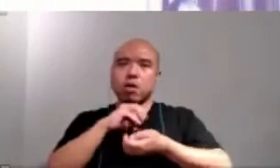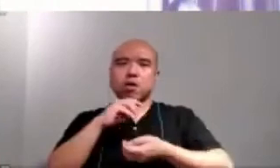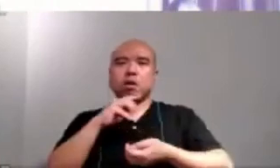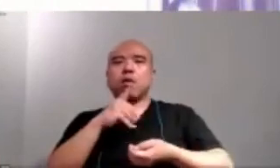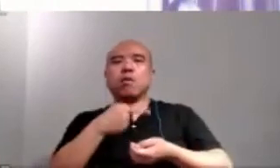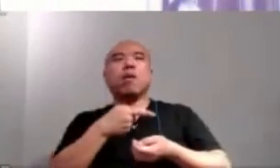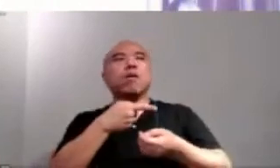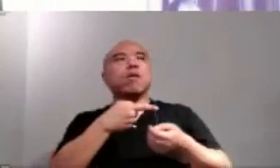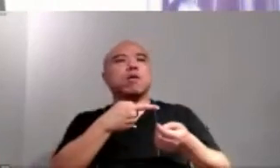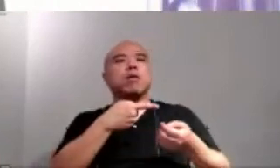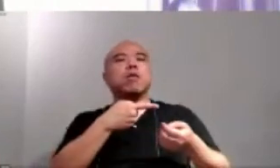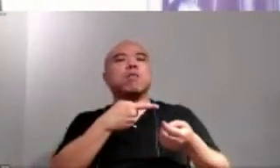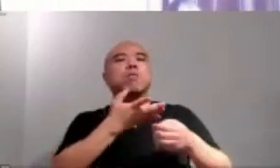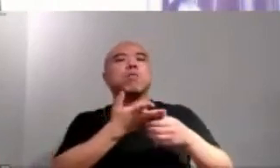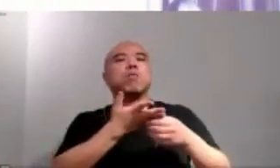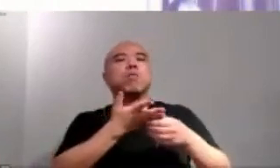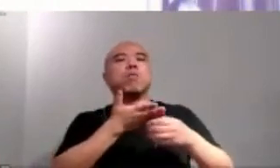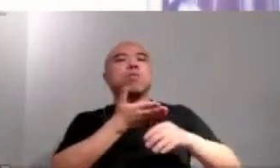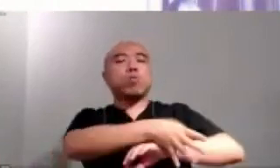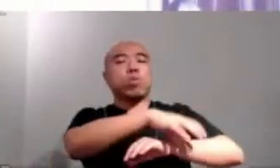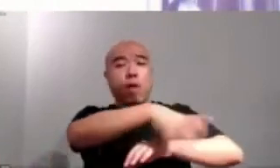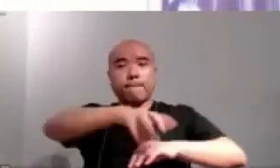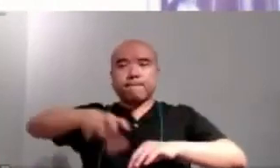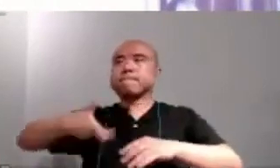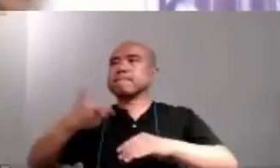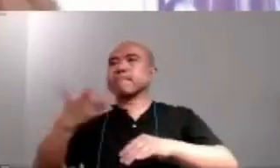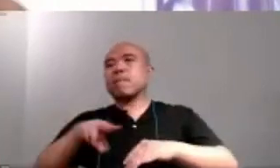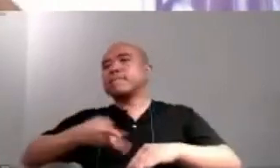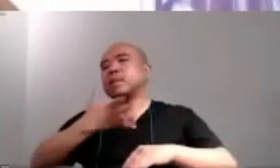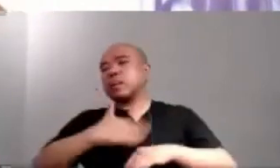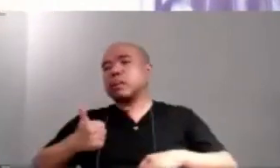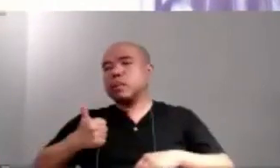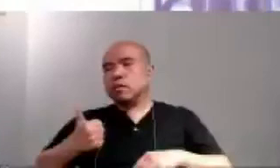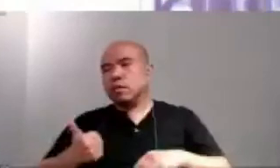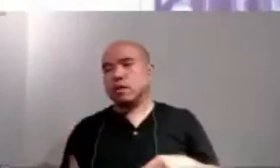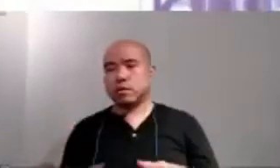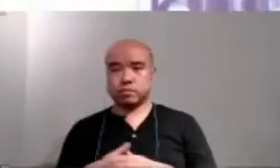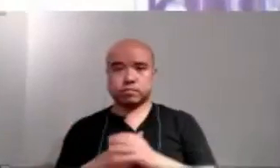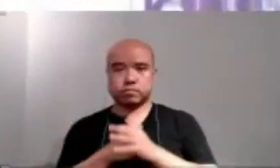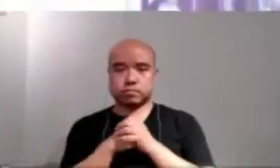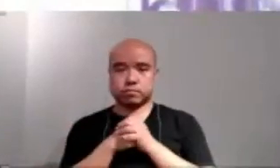区 community 是更加健康更加有凝聚力的。